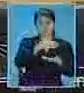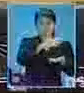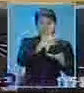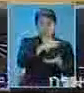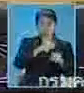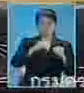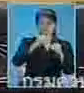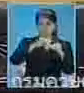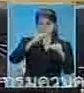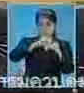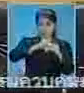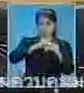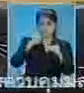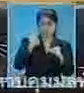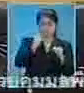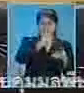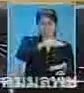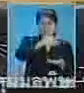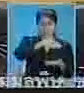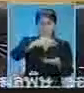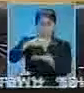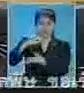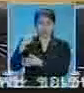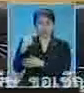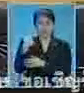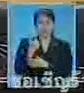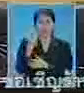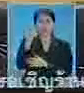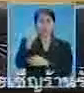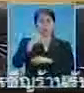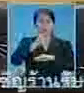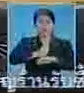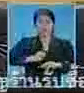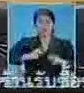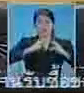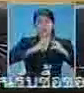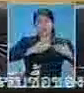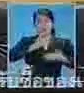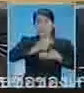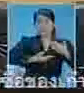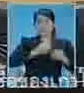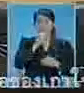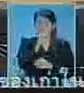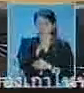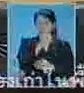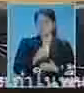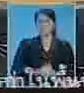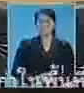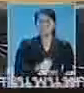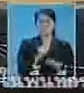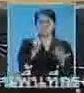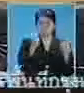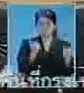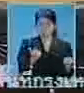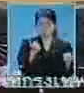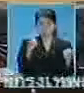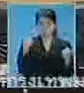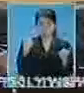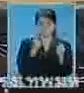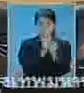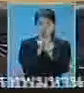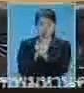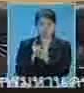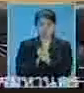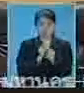สูงที่สุดเป็นประวัติการท่านรัฐมนตรีพาณิชย์เมื่อวานก็ยืนยันว่าท่านก็เชื่อมั่นว่าปีนี้ท่านติดต่อพูดคุย